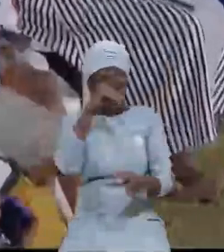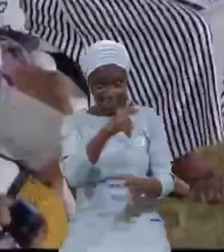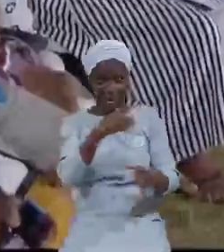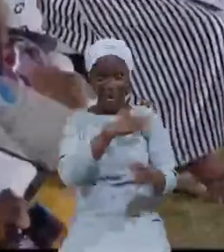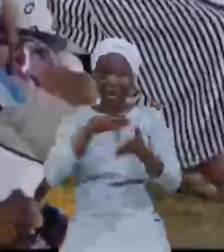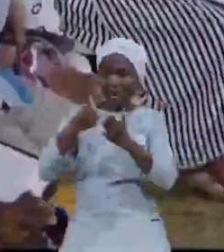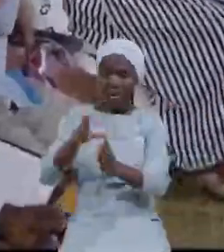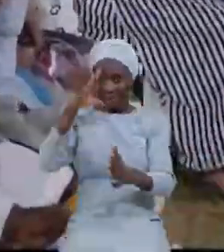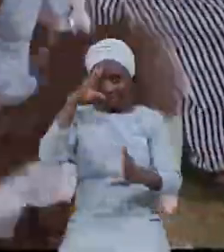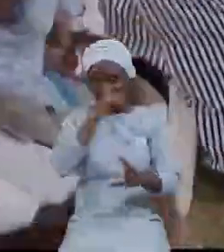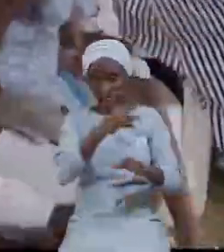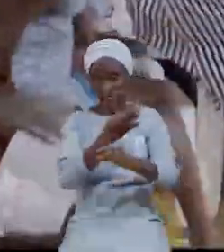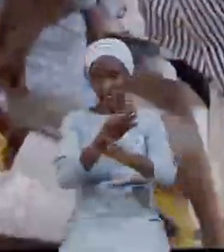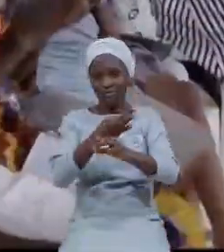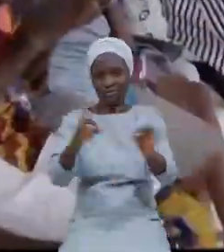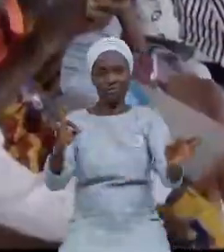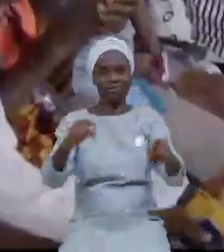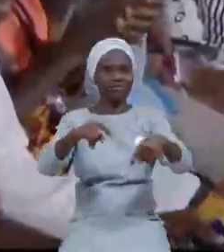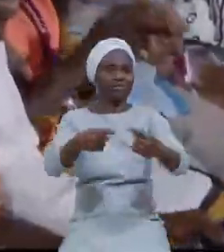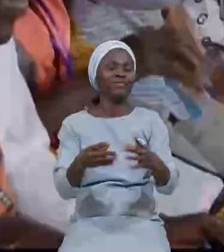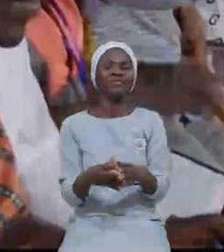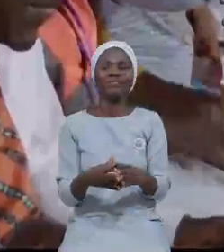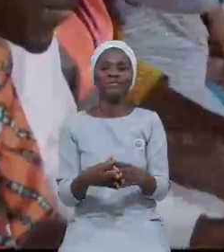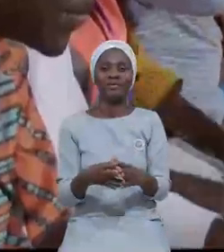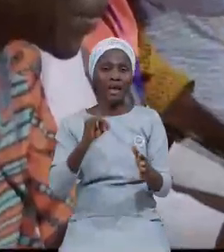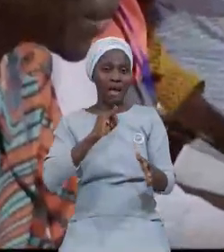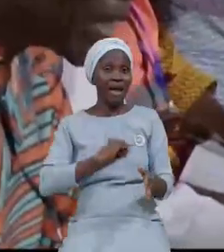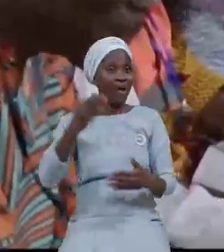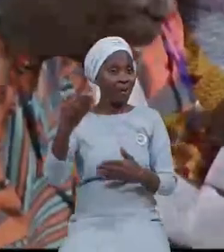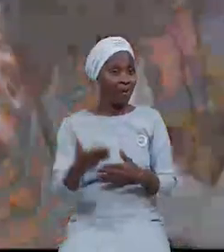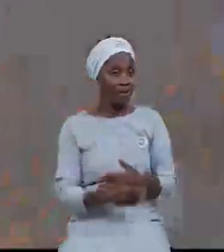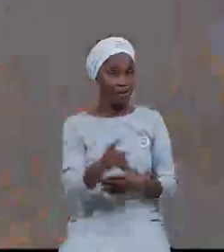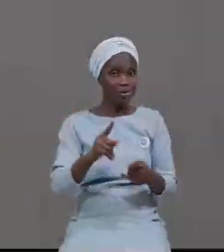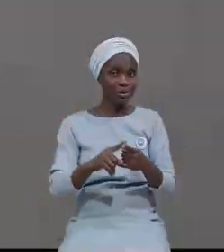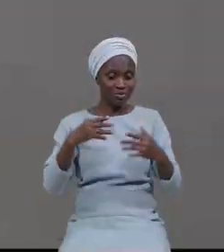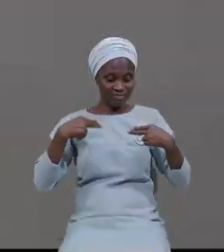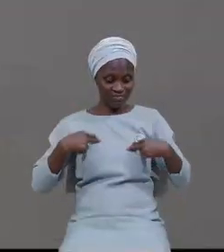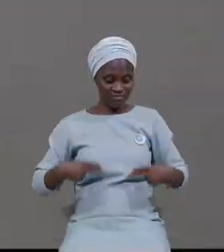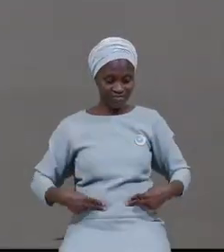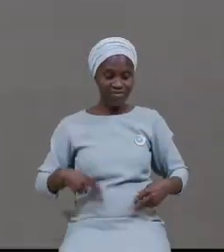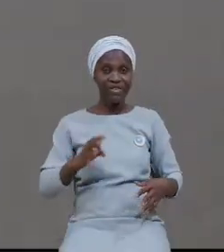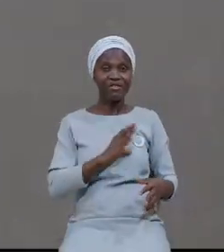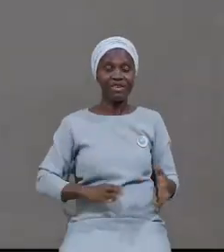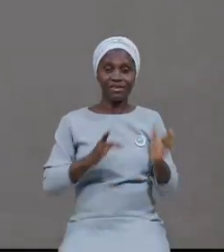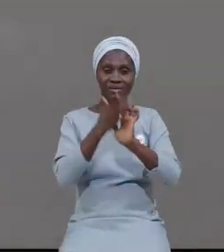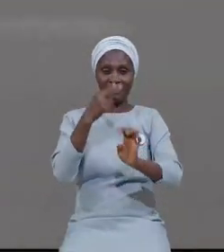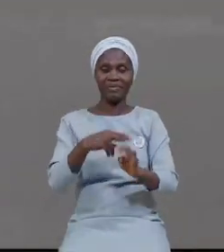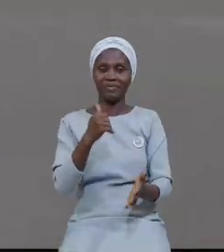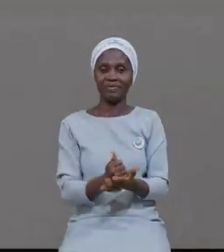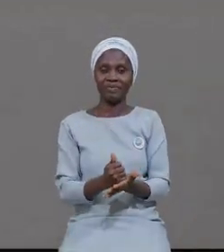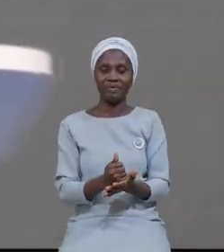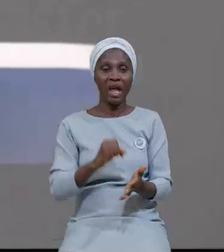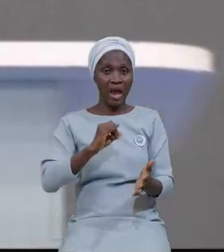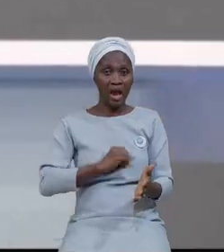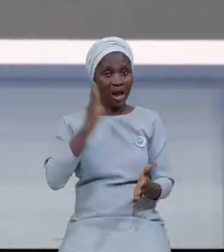déliez-le et laissez-le aller je t'accueille te souhaite la bienvenue à la santé de Christ je vais dire